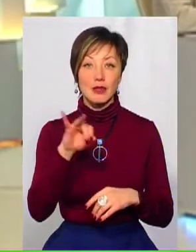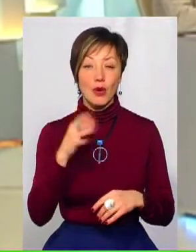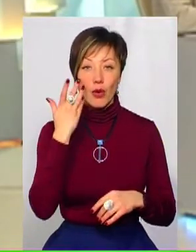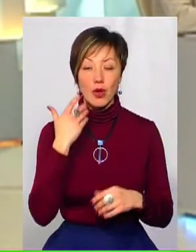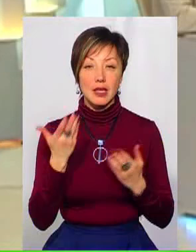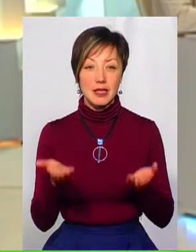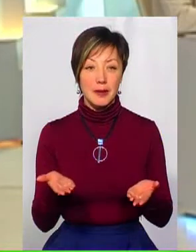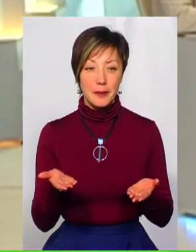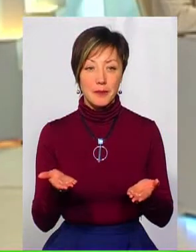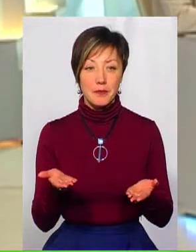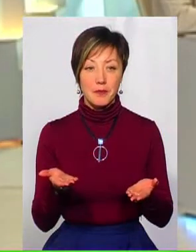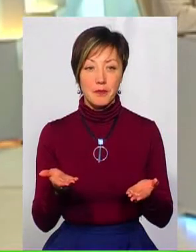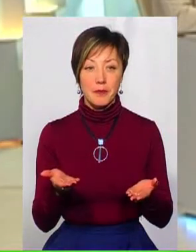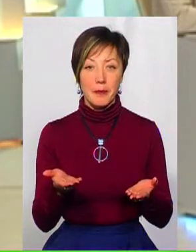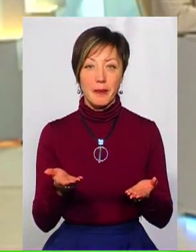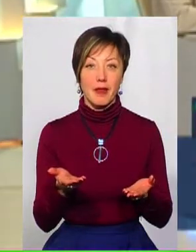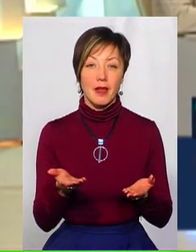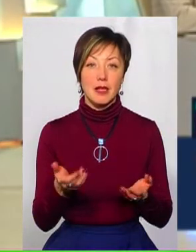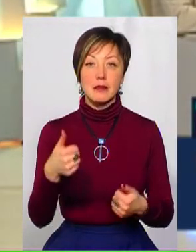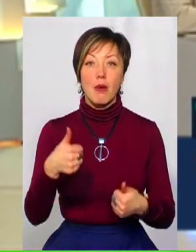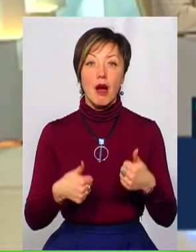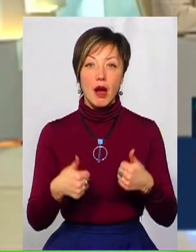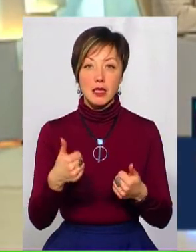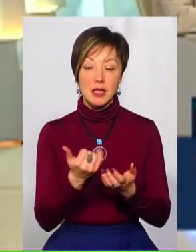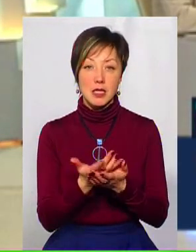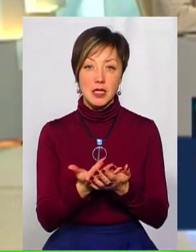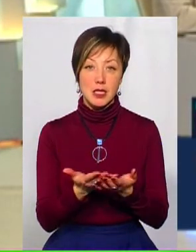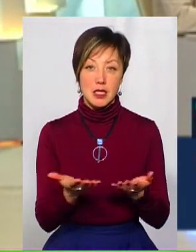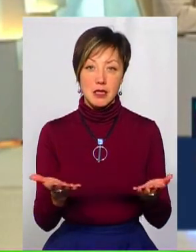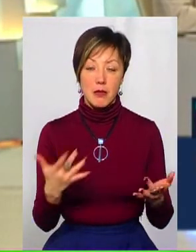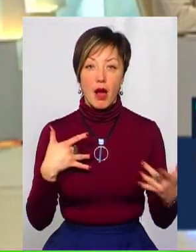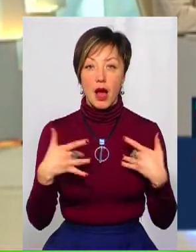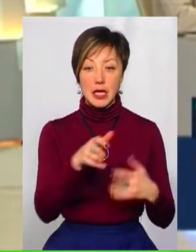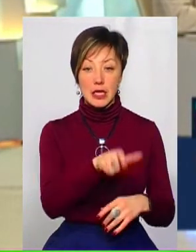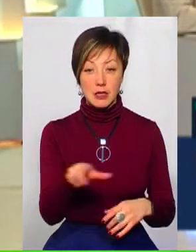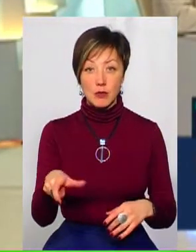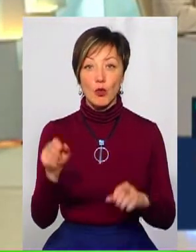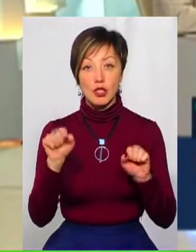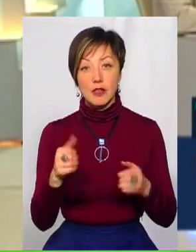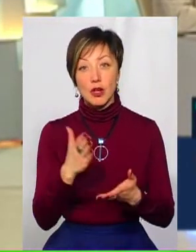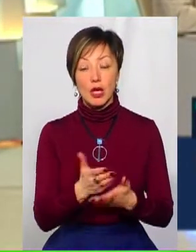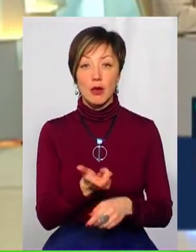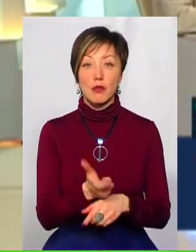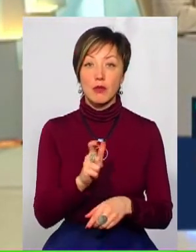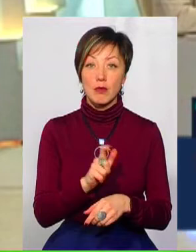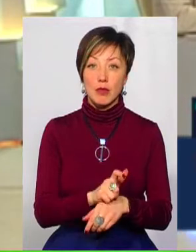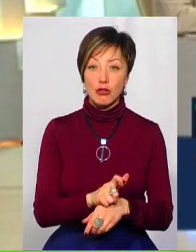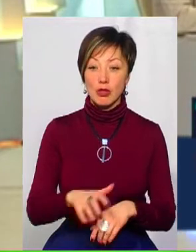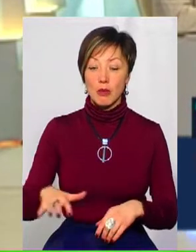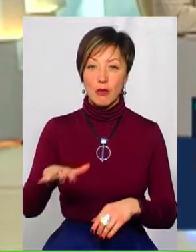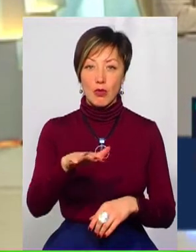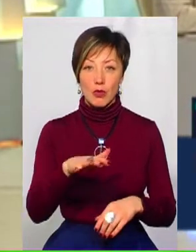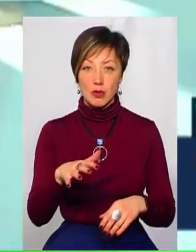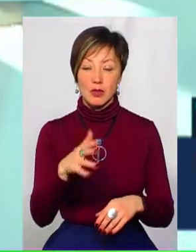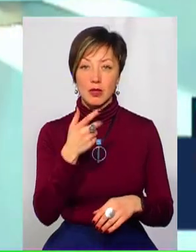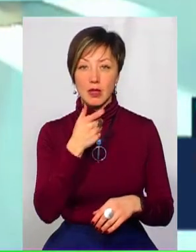ти історія змагання, коли ти змагаєшся з різними артистами, в яких, можливо, є вже більший медіапростір, в яких є